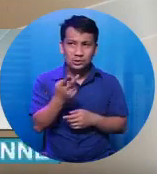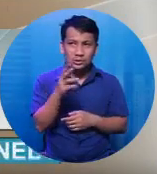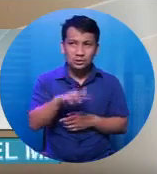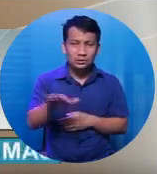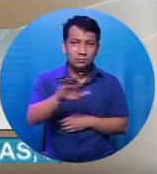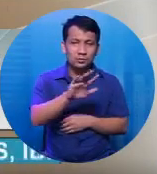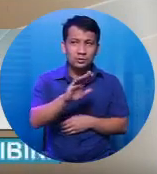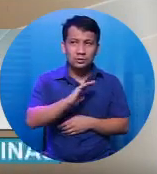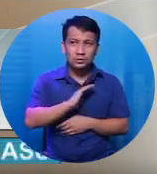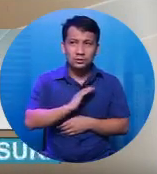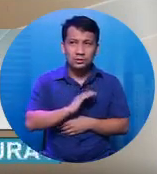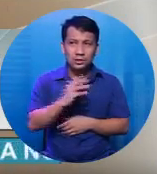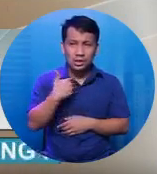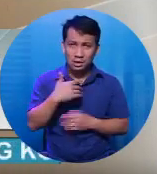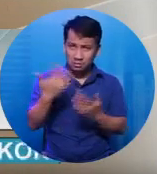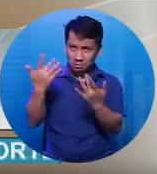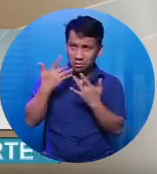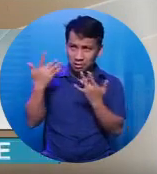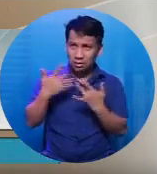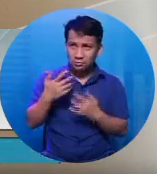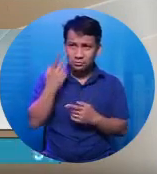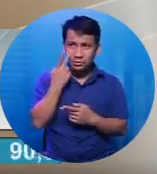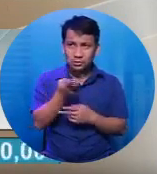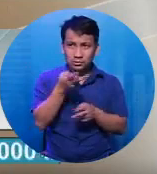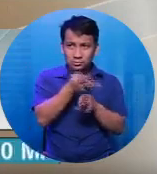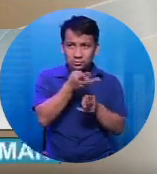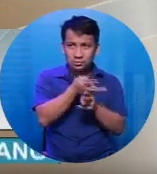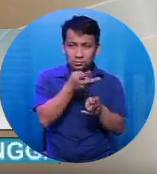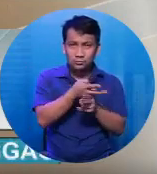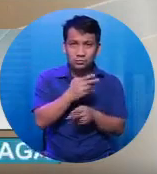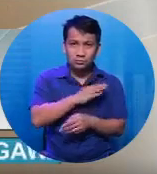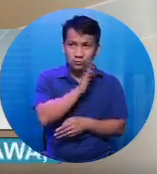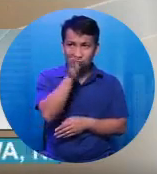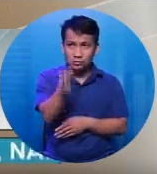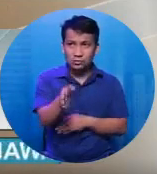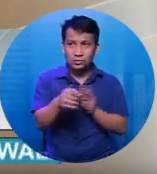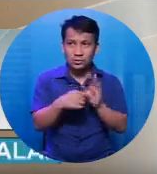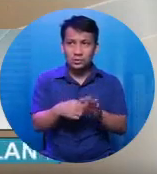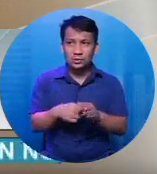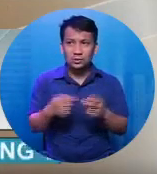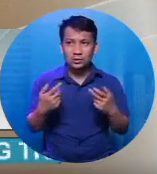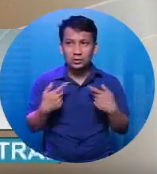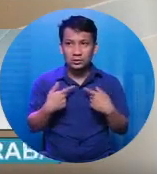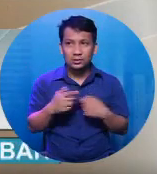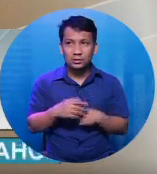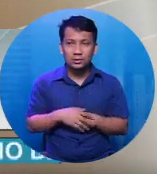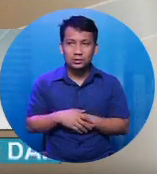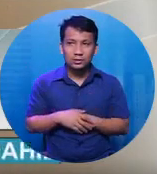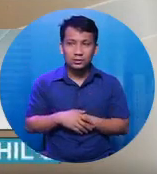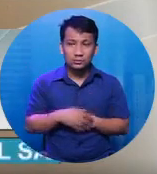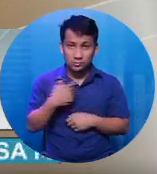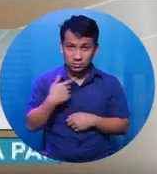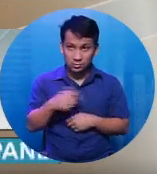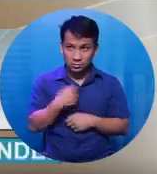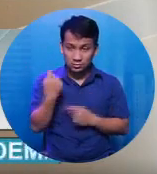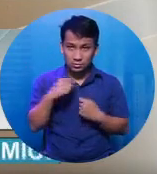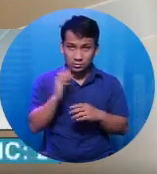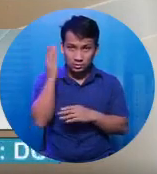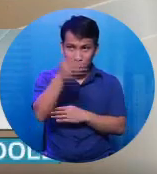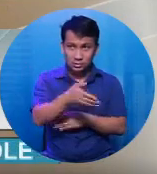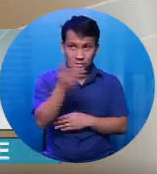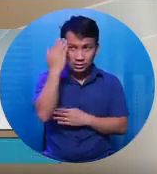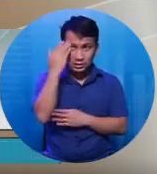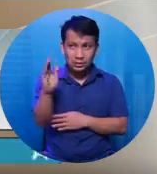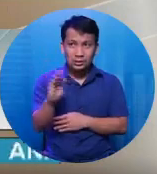dun, naawa sila sa akin kasi lagi nilang nakikita yung asawa kong pumunta dun. Nag-e-effort pa talagang pumunta dun. Hindi niya